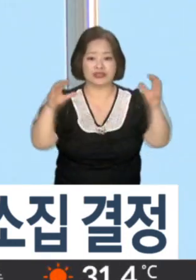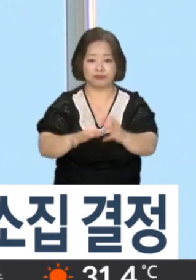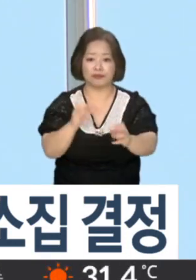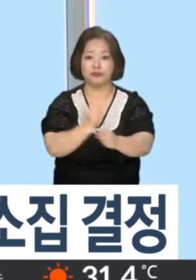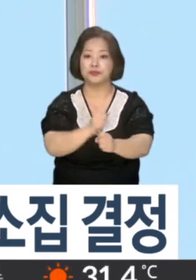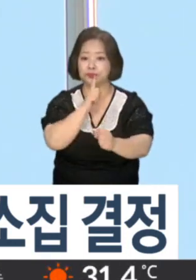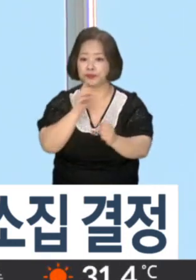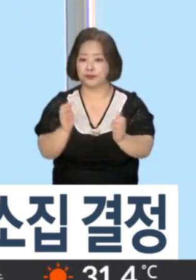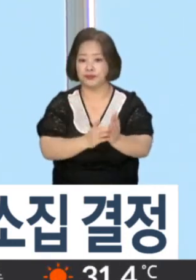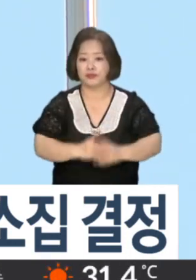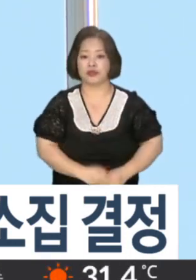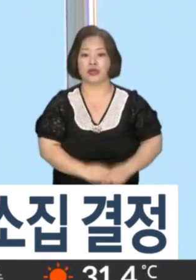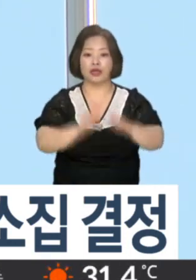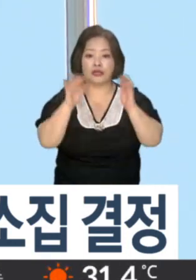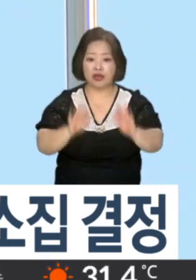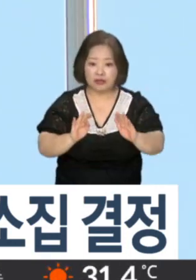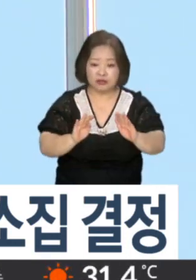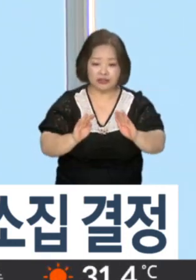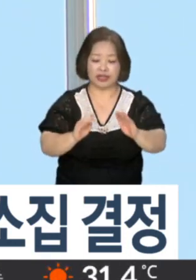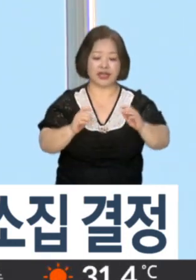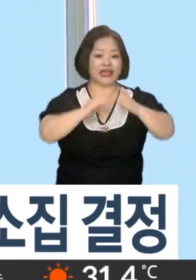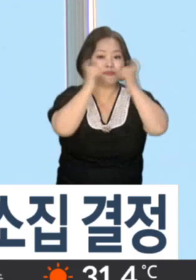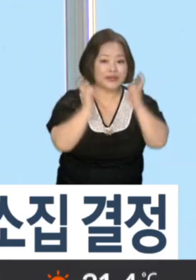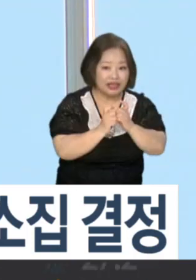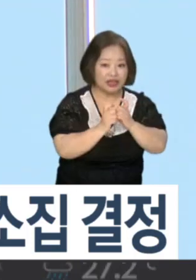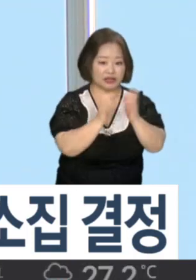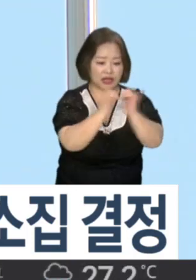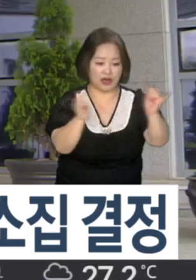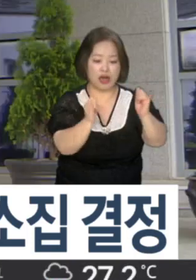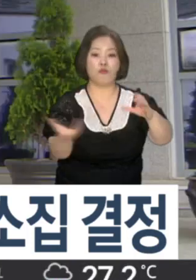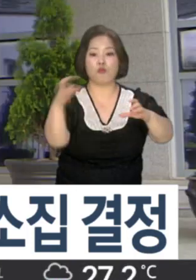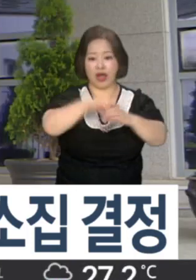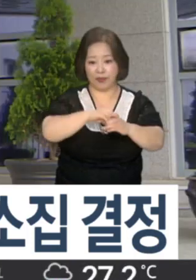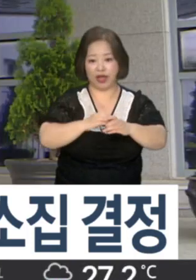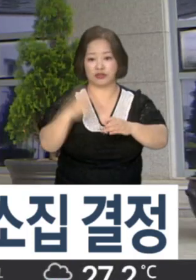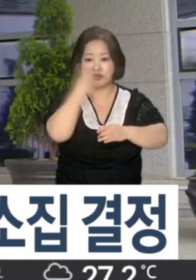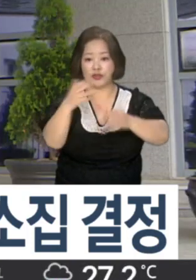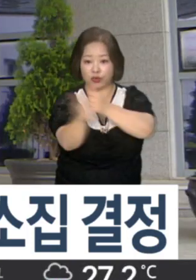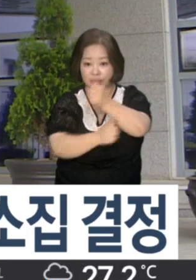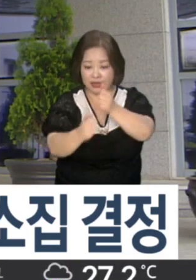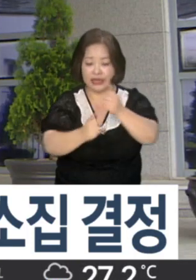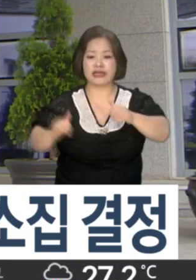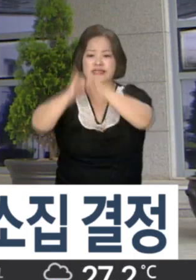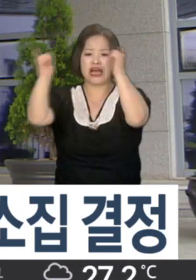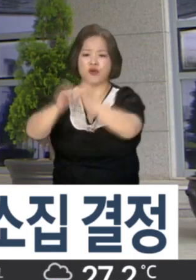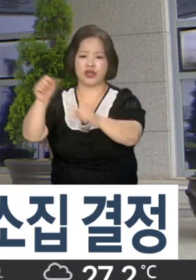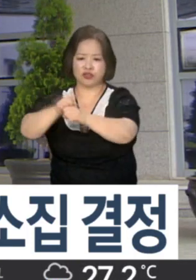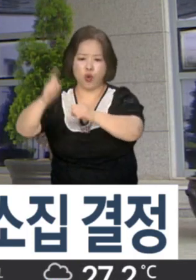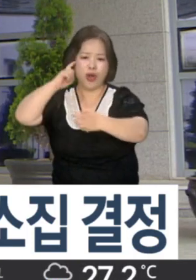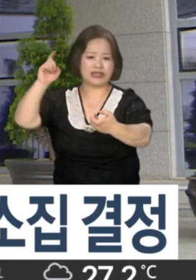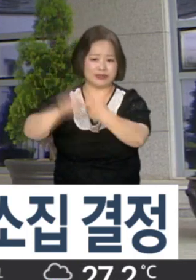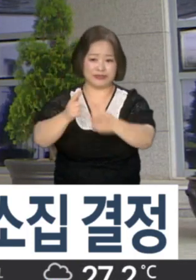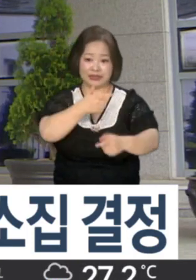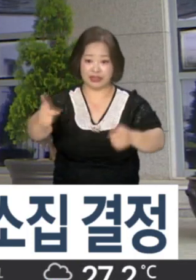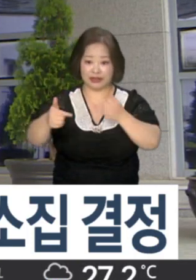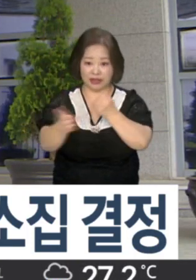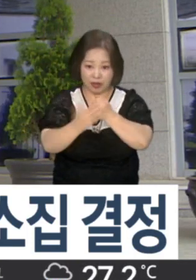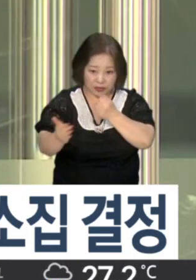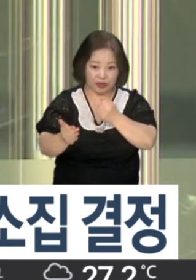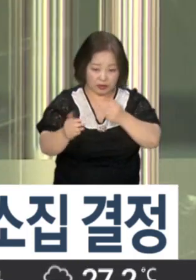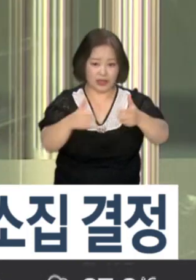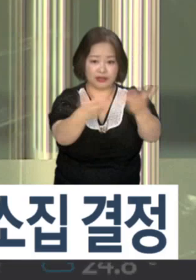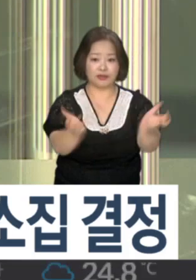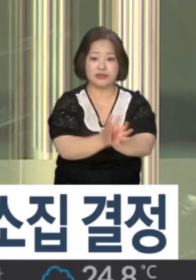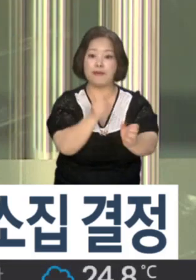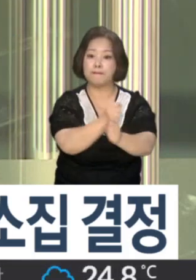지시했다고 밝혔습니다 각계 민간 전문가가 포함된이 심의위는 사회적 관심이 큰 사건을 심의하기 위해 설치된